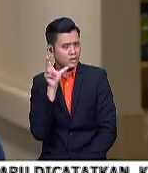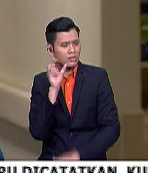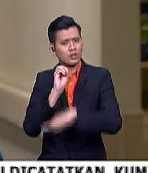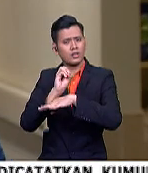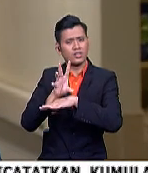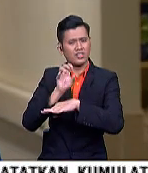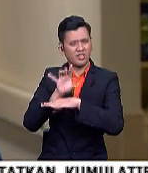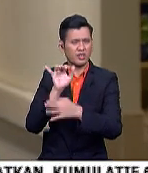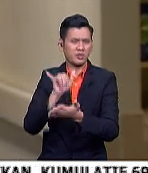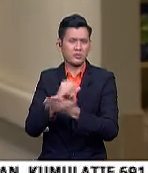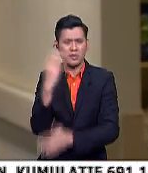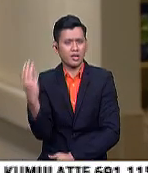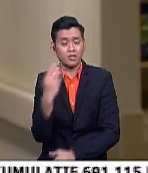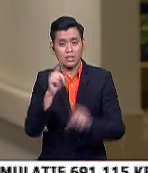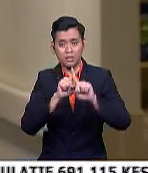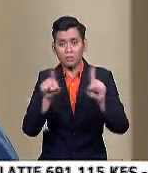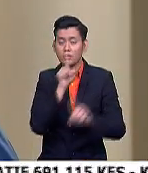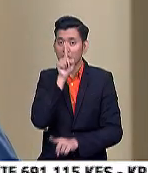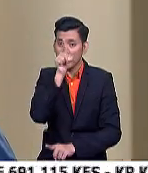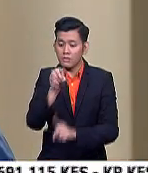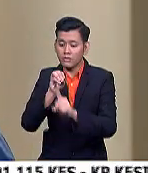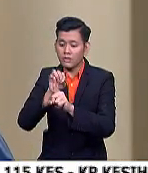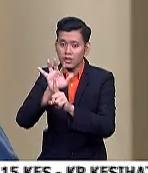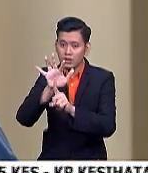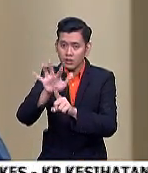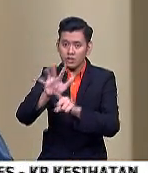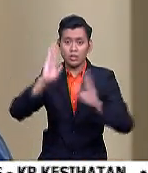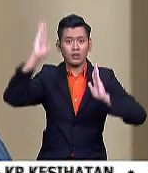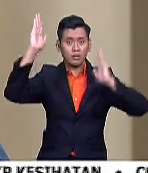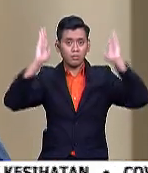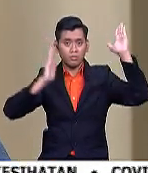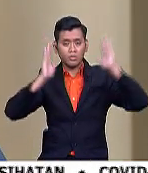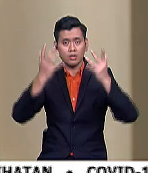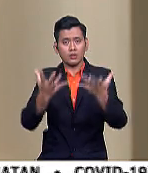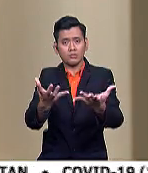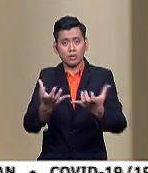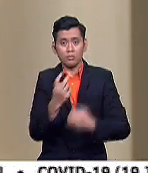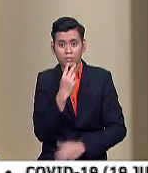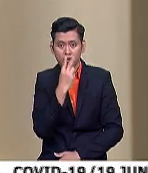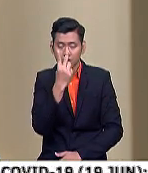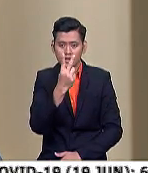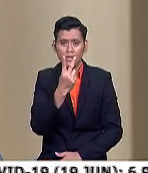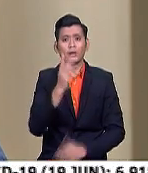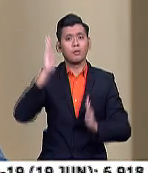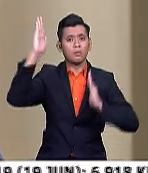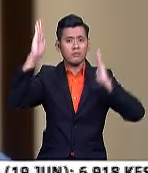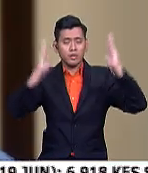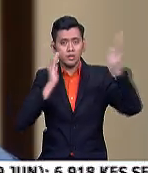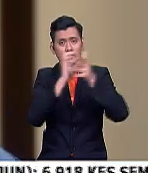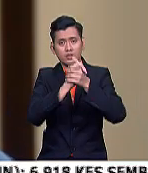ia penting. Ia akan memberi impak yang besar kepada negara untuk memulihkan negara kita daripada wabak jahat